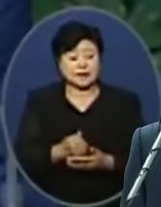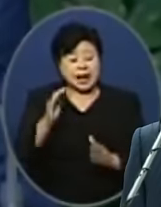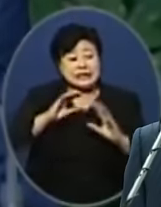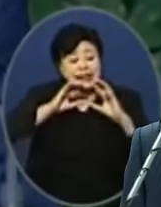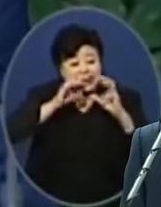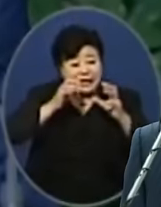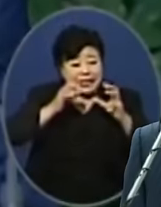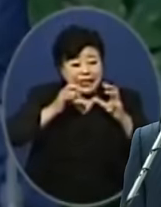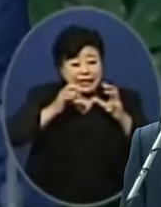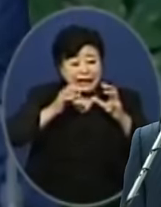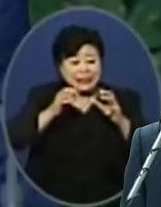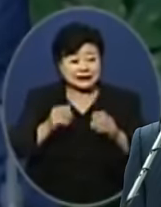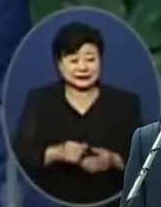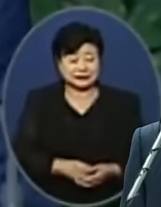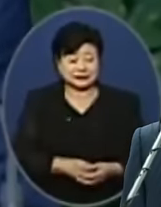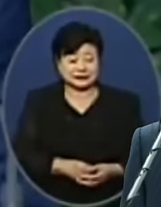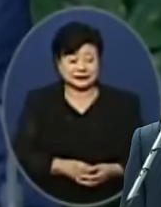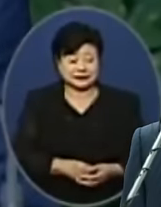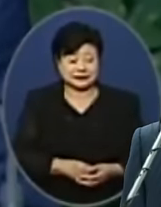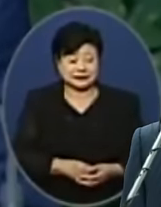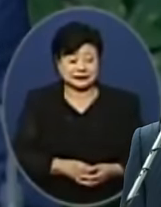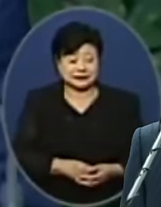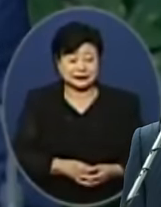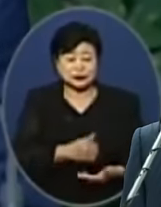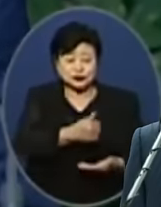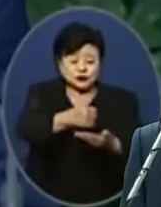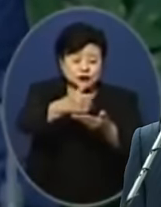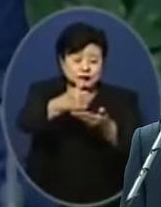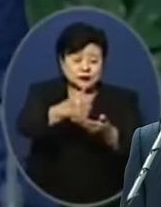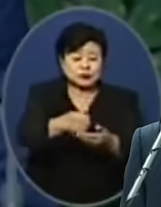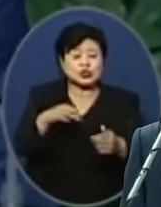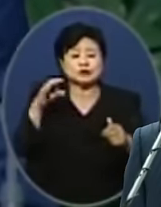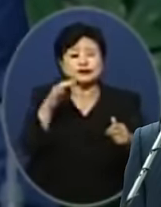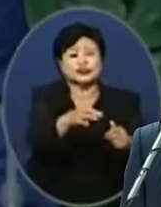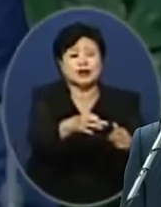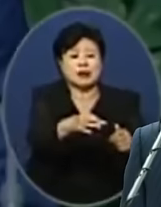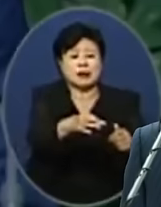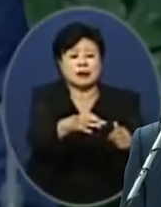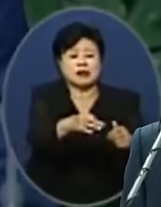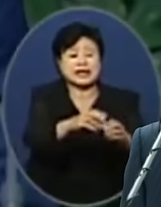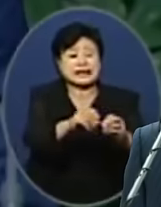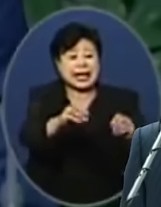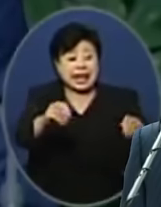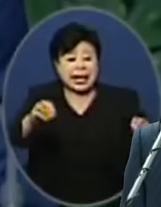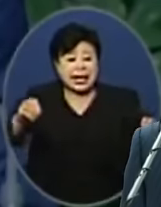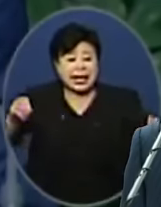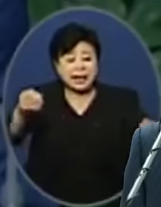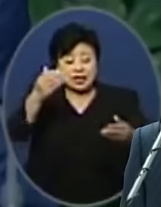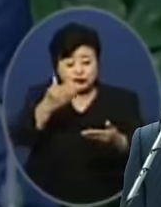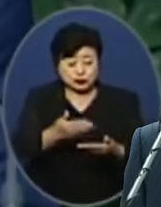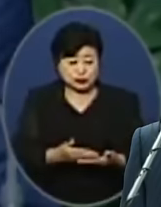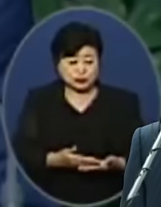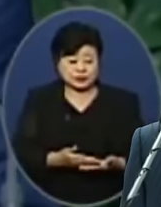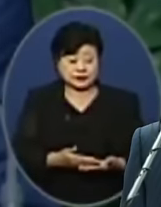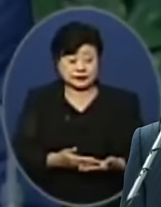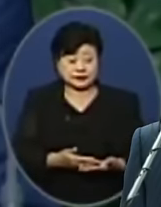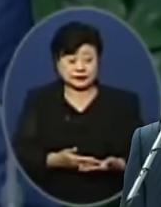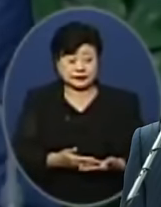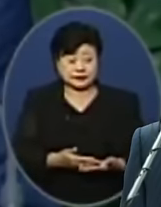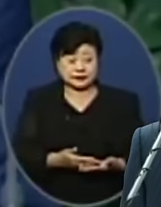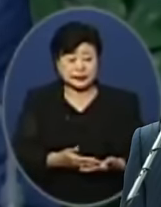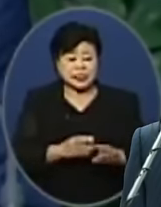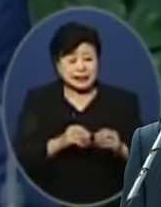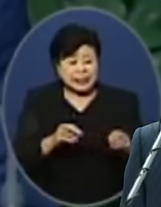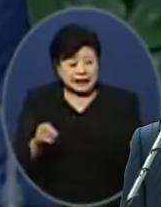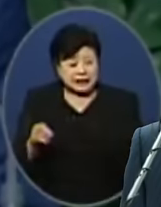천국은 걱정할 것 없어요. 주님이 우리를 부르셔서 이 땅에 두신 것은